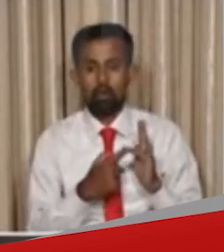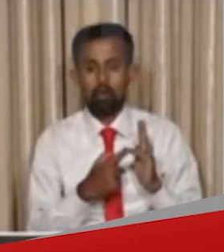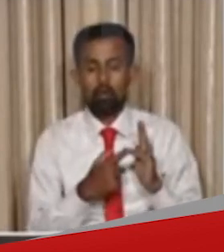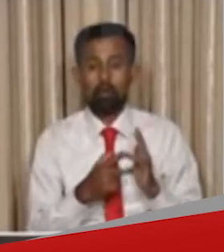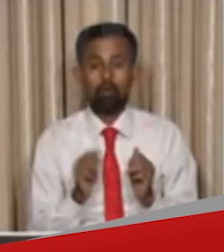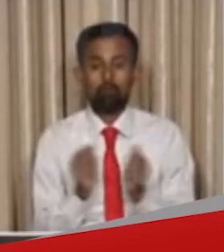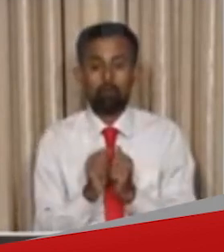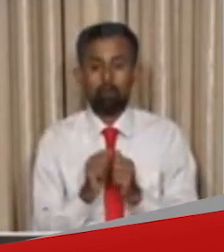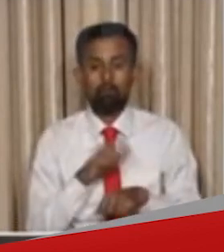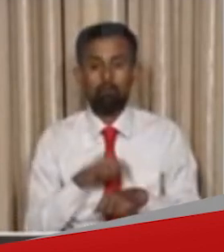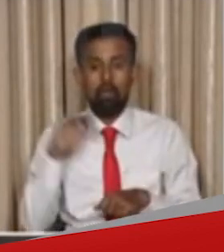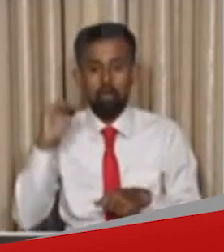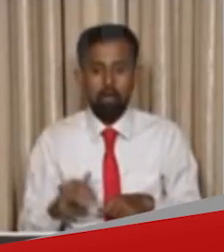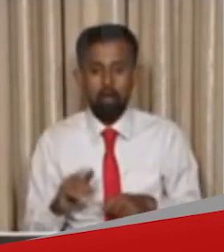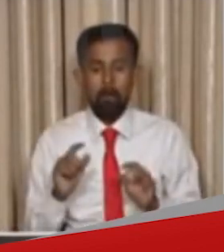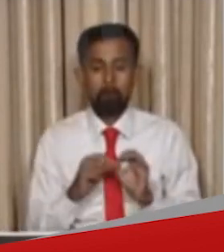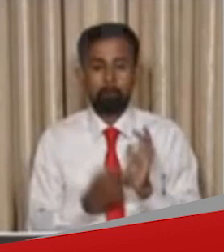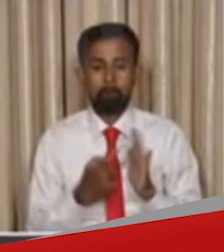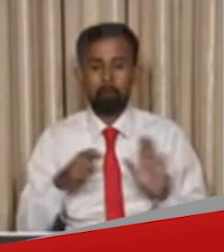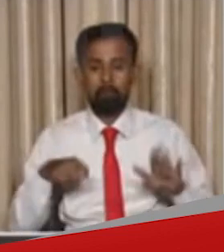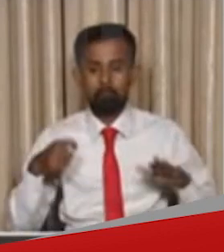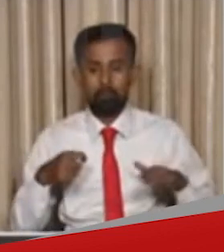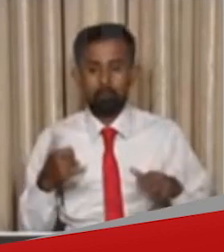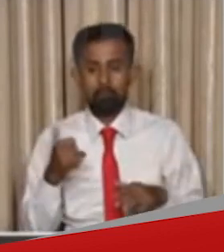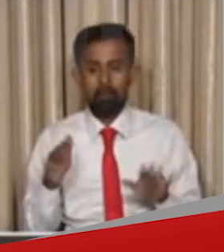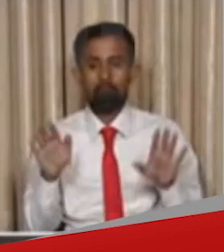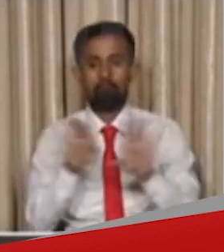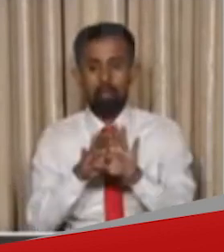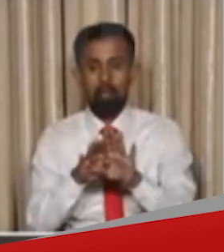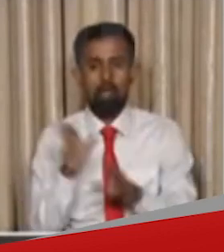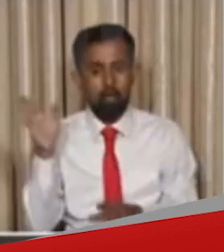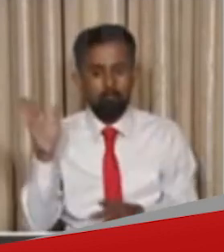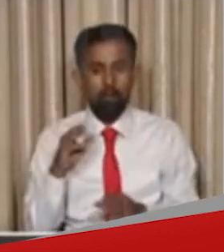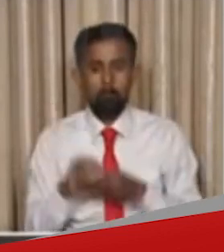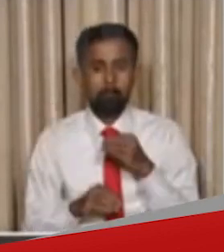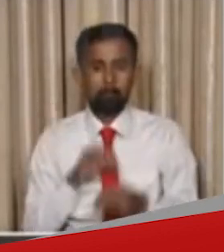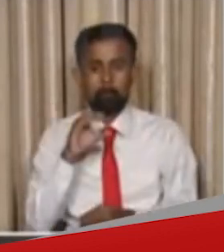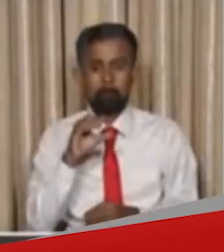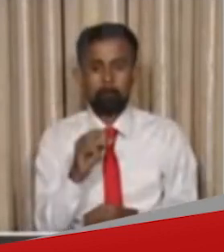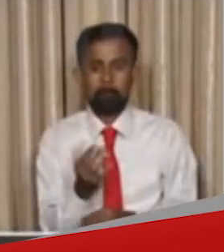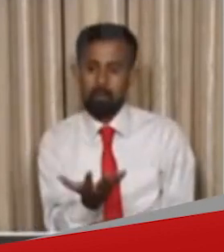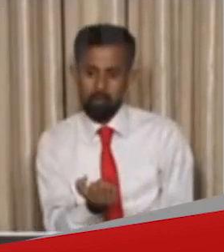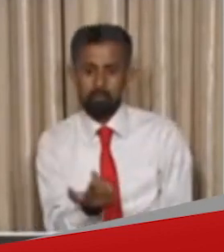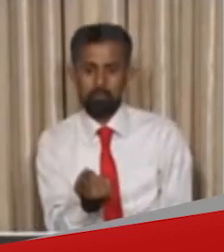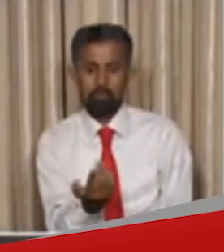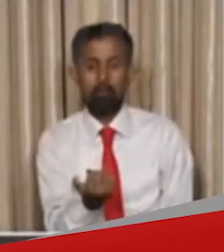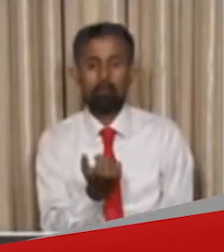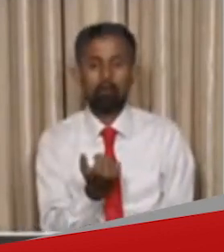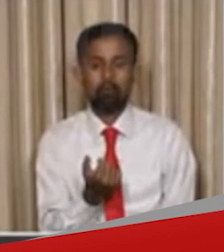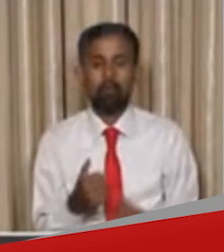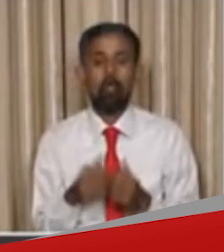කරලා තියෙනවා. එතකොට බ්‍රැන්ඩ්ක්ස් වගේ ආයතන සමහරව වහලා තියෙනවා. ඉතින් ආයෝජකයන්ගෙන් කප්පන් ඉල්ලනවා.